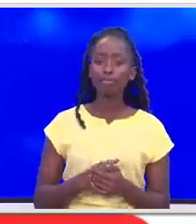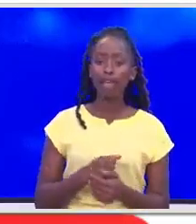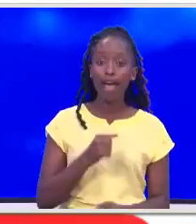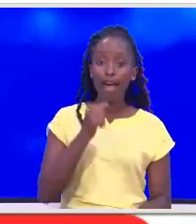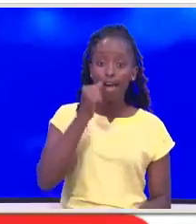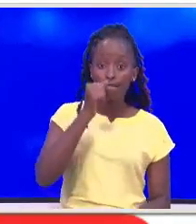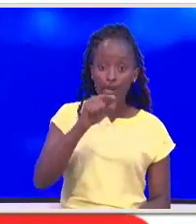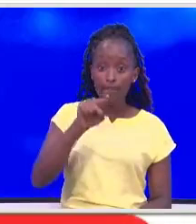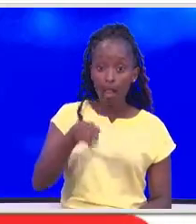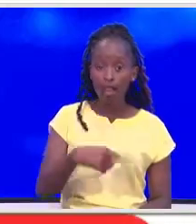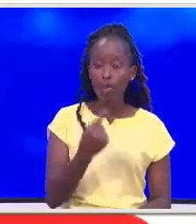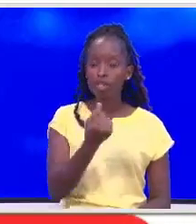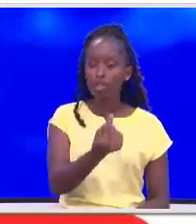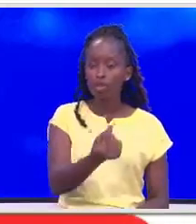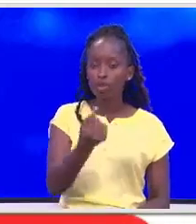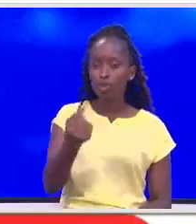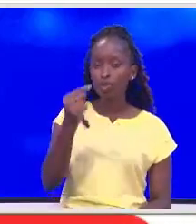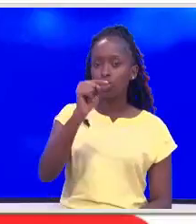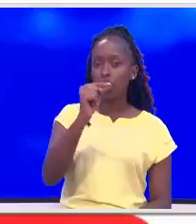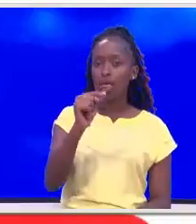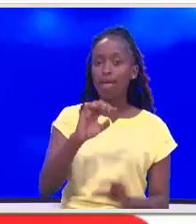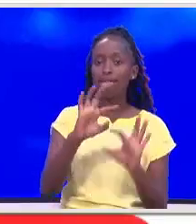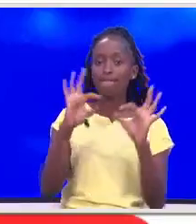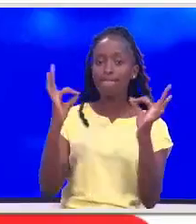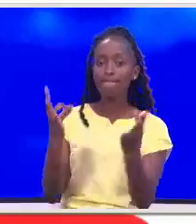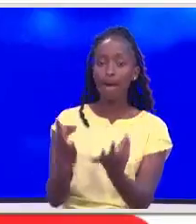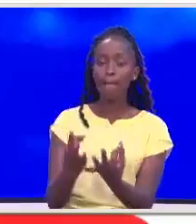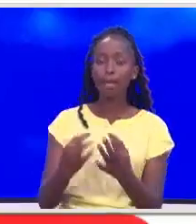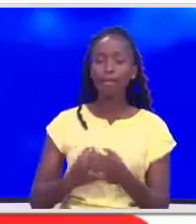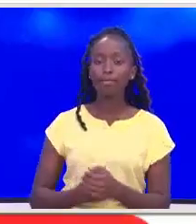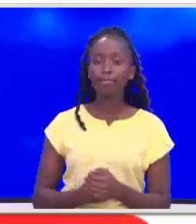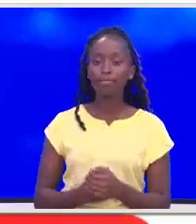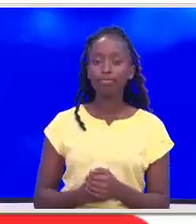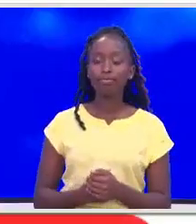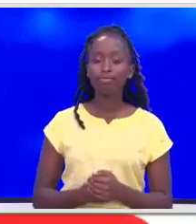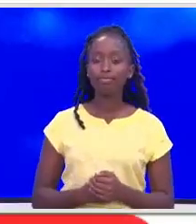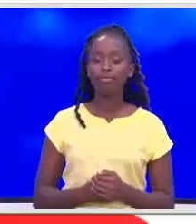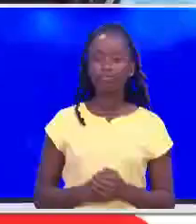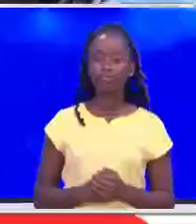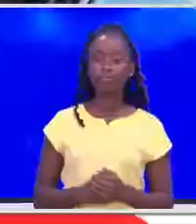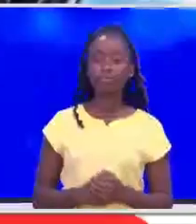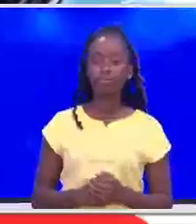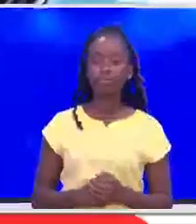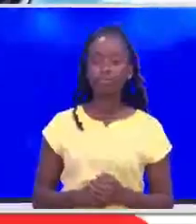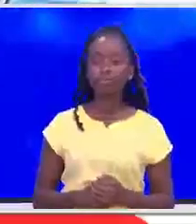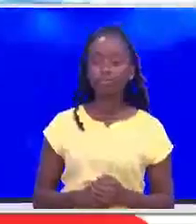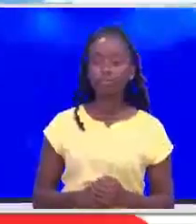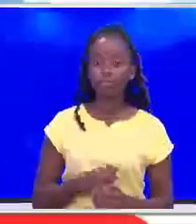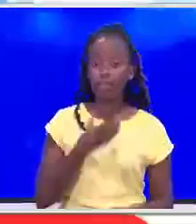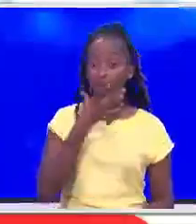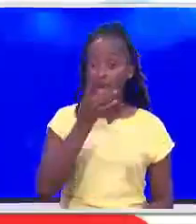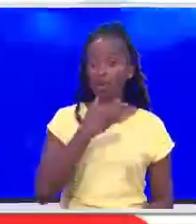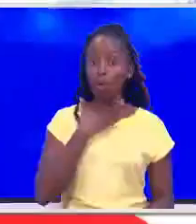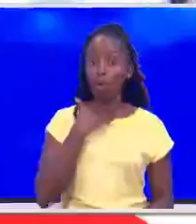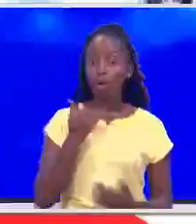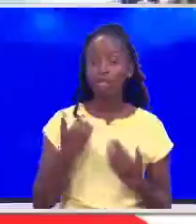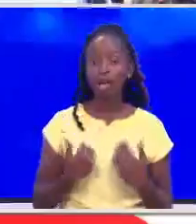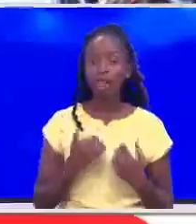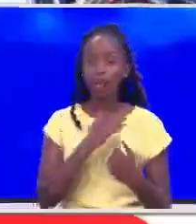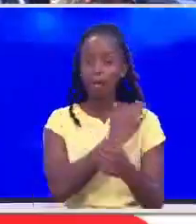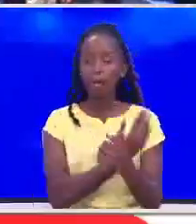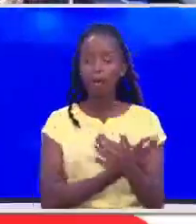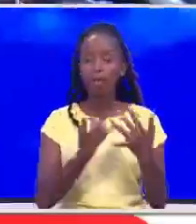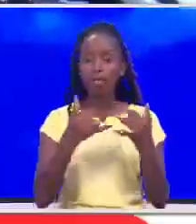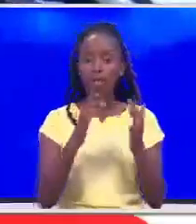500,000 for each and every family. Na hii sio kitu kubwa sana. Ameitaka mamlaka ya kudhibiti nishati